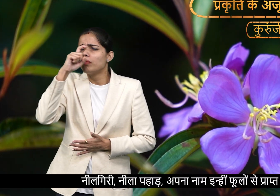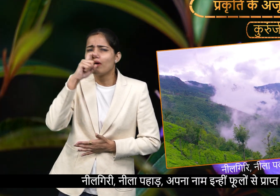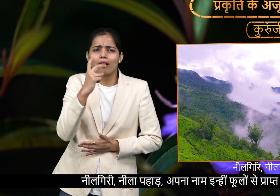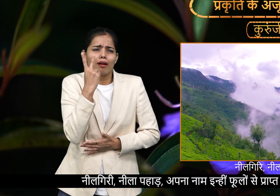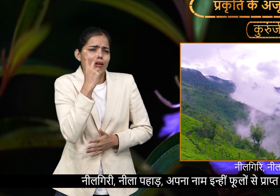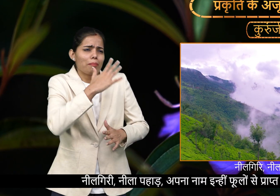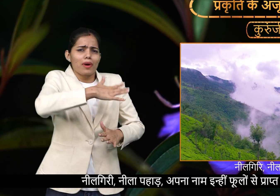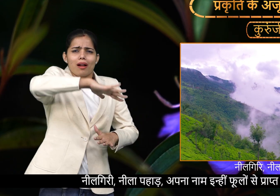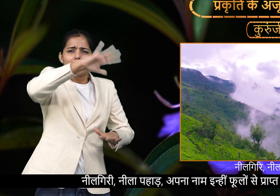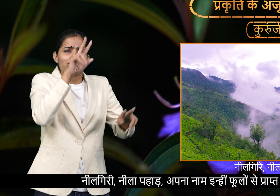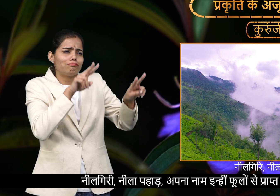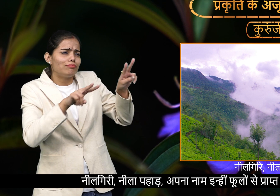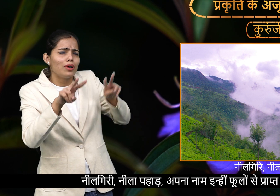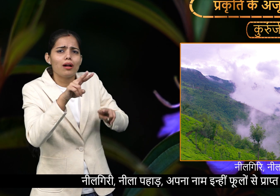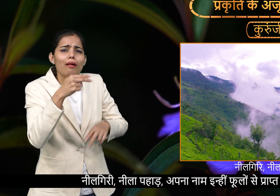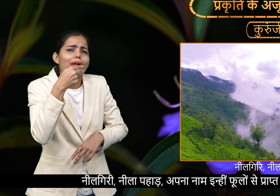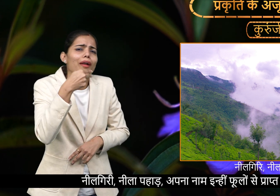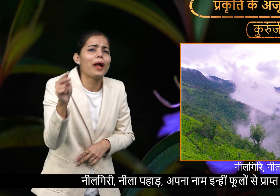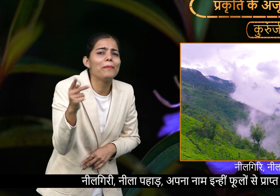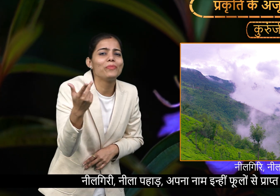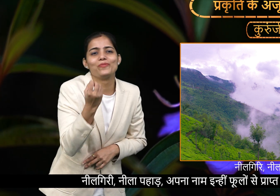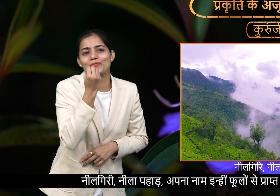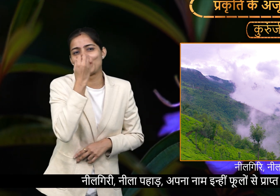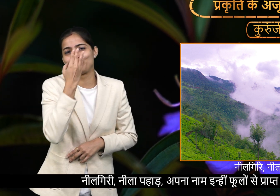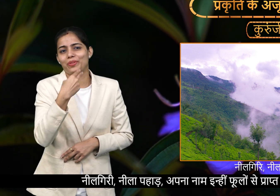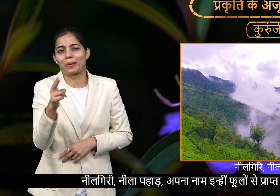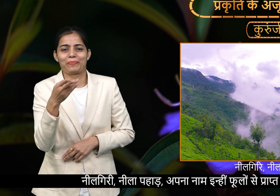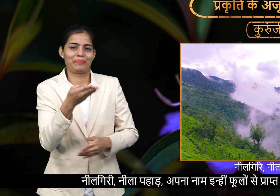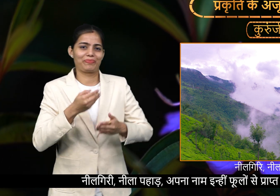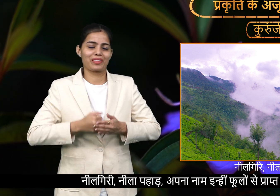नीलगिरी नीला पहाड़ अपना नाम इन्हीं फूलों से प्राप्त करता है।